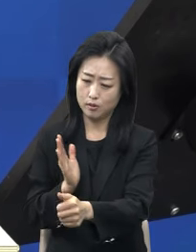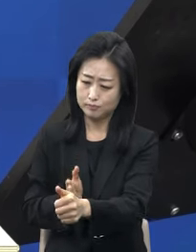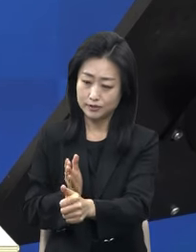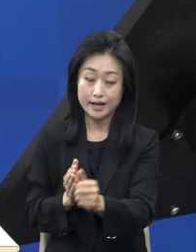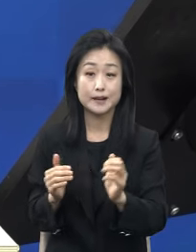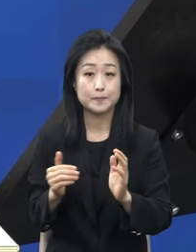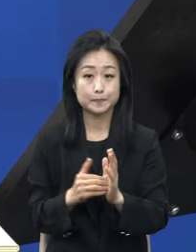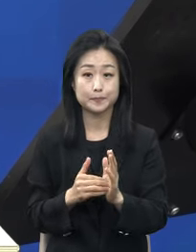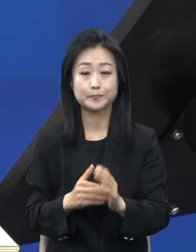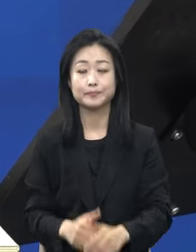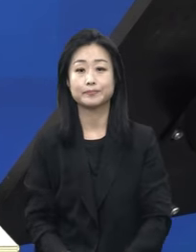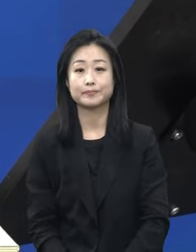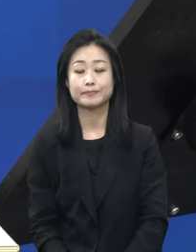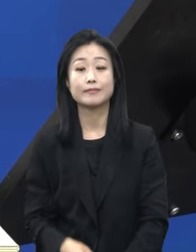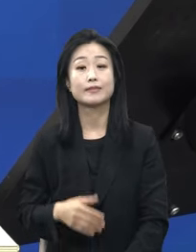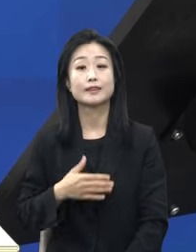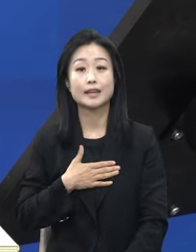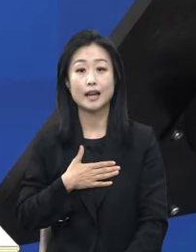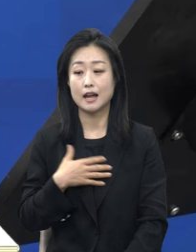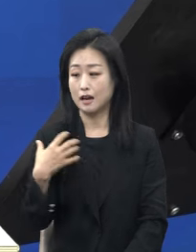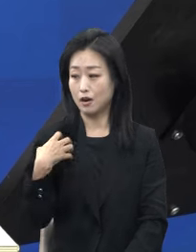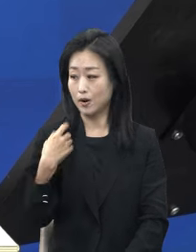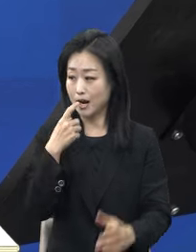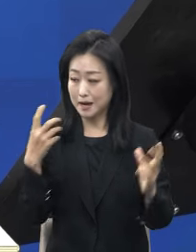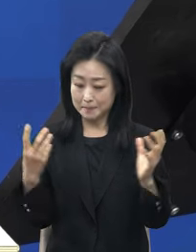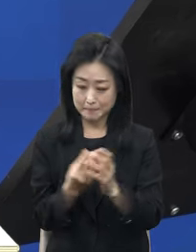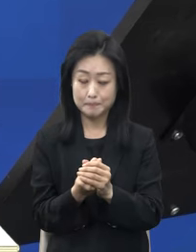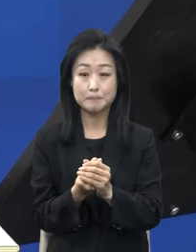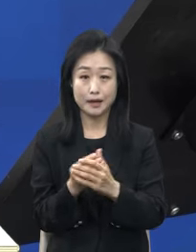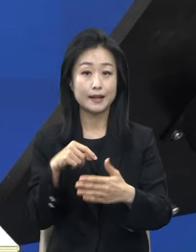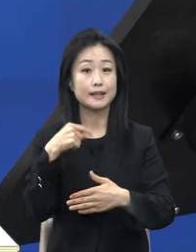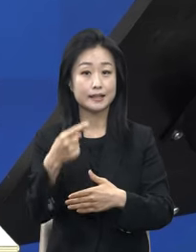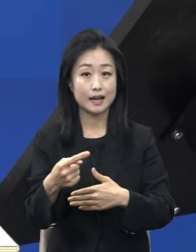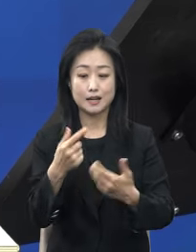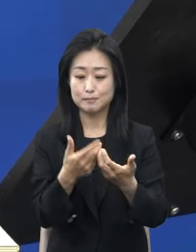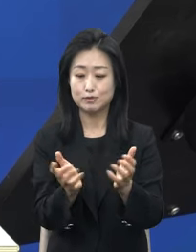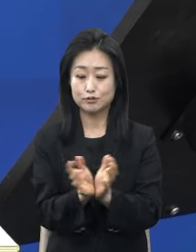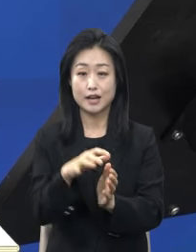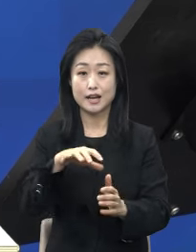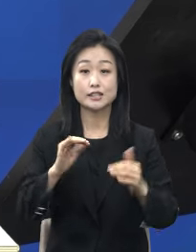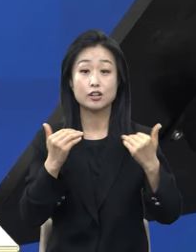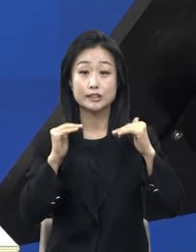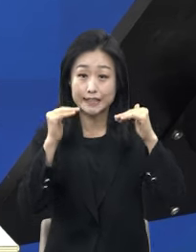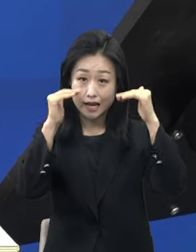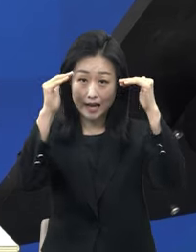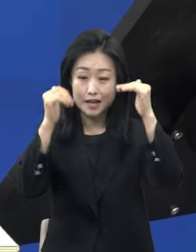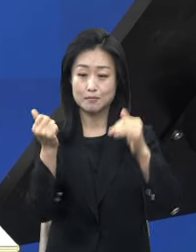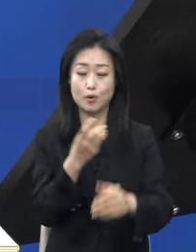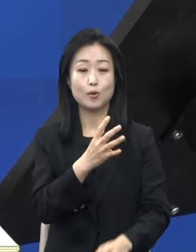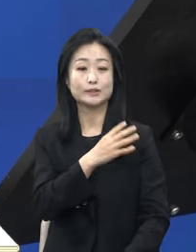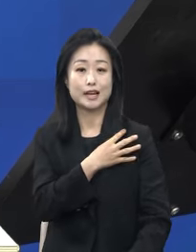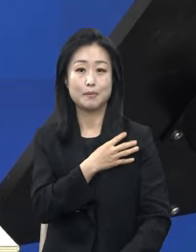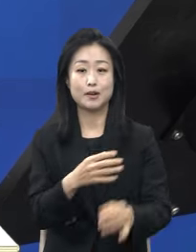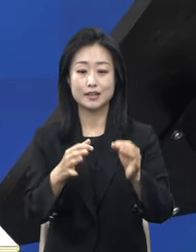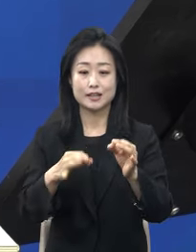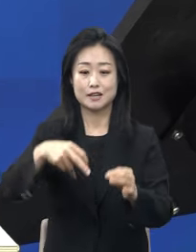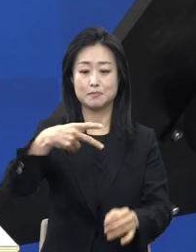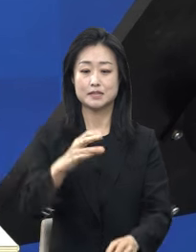있습니다. 저는 주어진 역할에 책임을 다하고 더불어민주당에서 성장한 기호 4번